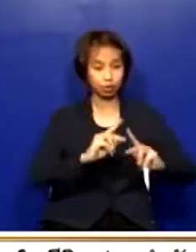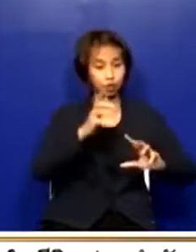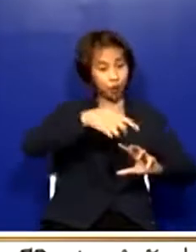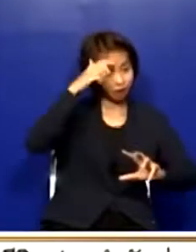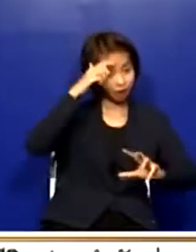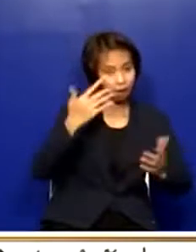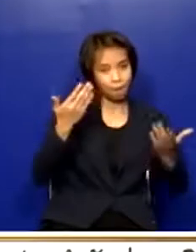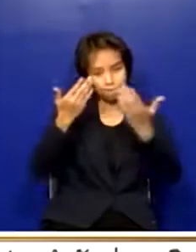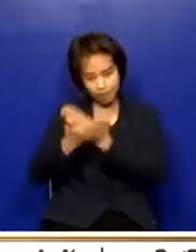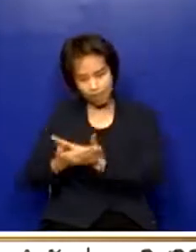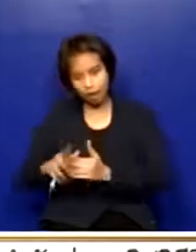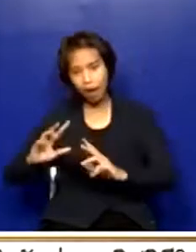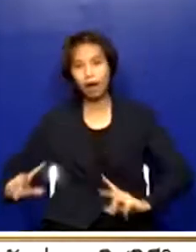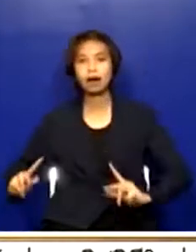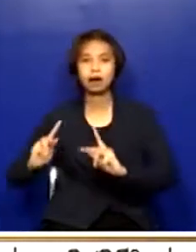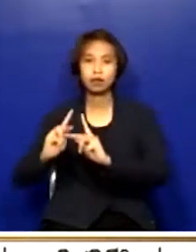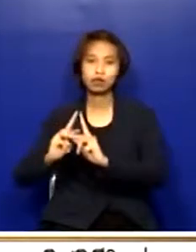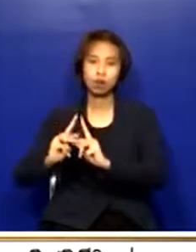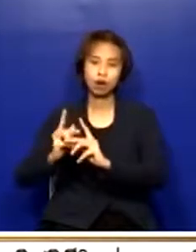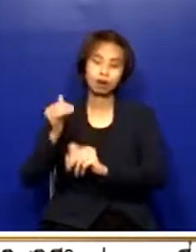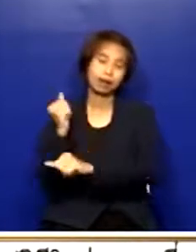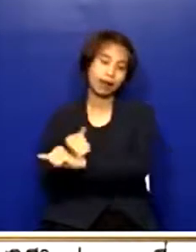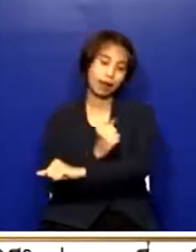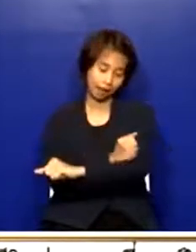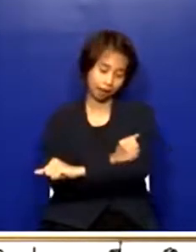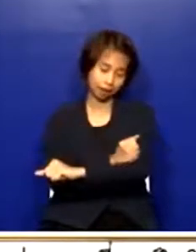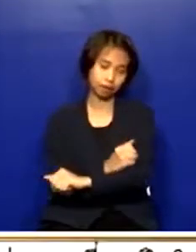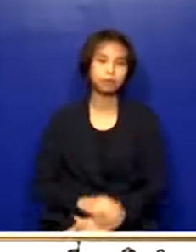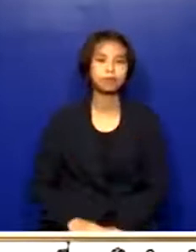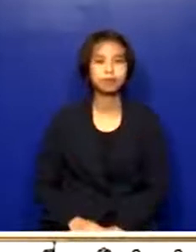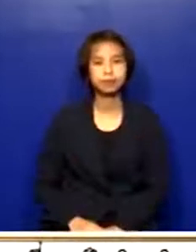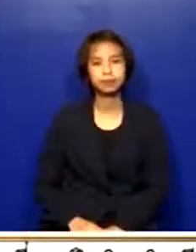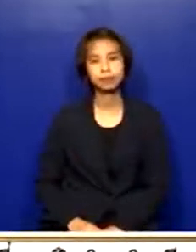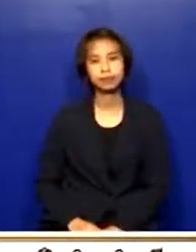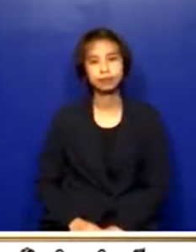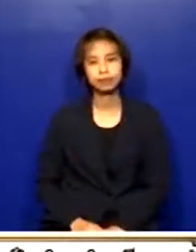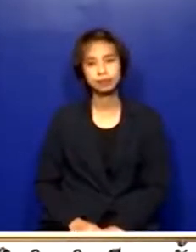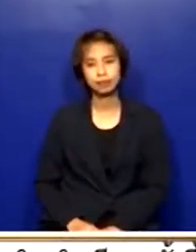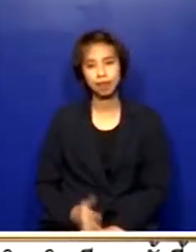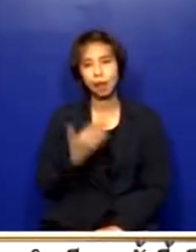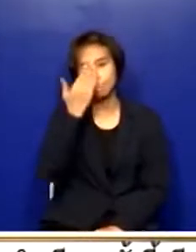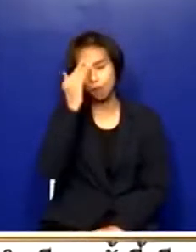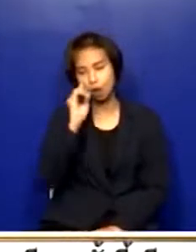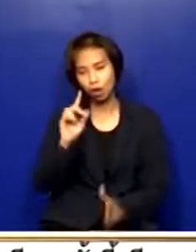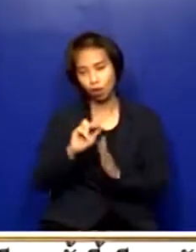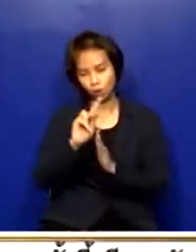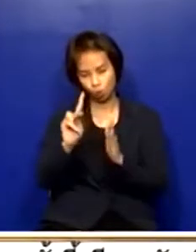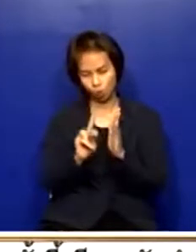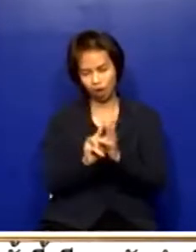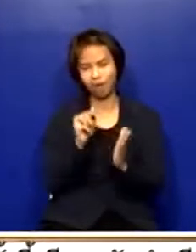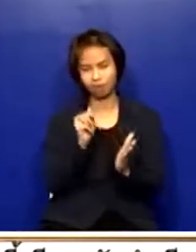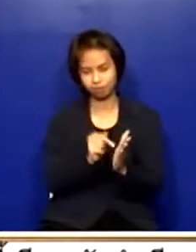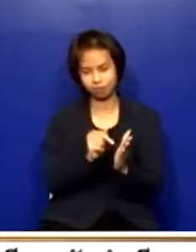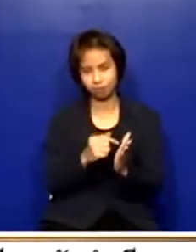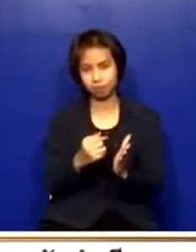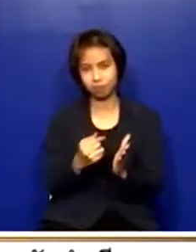นกระทวงแงงาน และสวสดีการสังคมนะครับ เขาเชื่อว่า รางกษศัราเสนอกรรออกพสขข